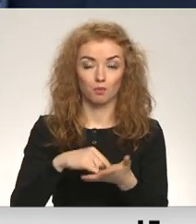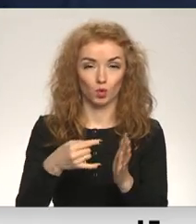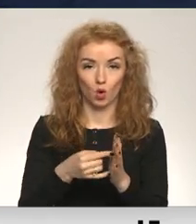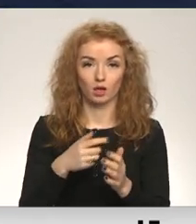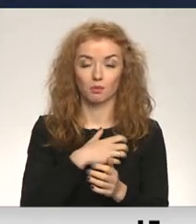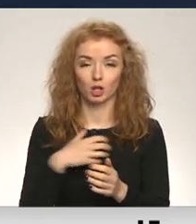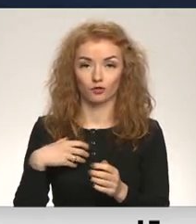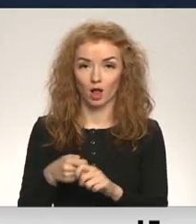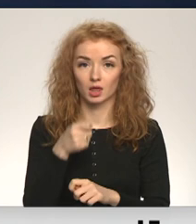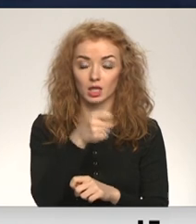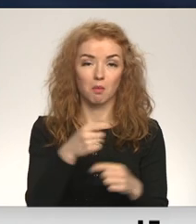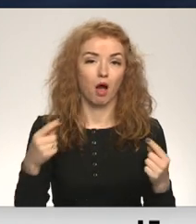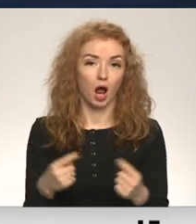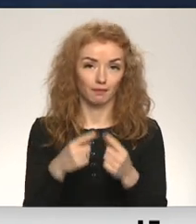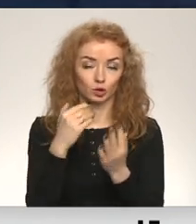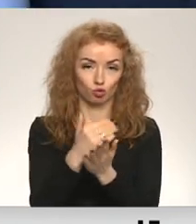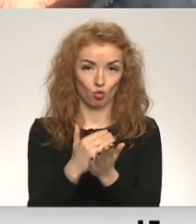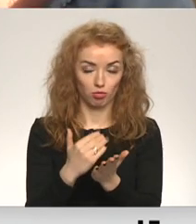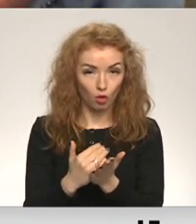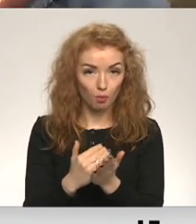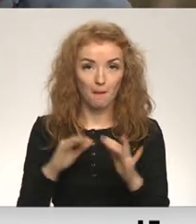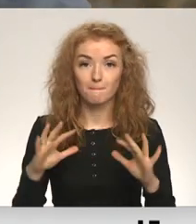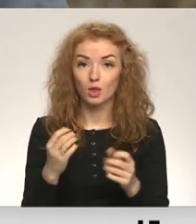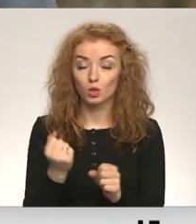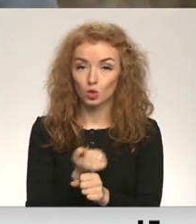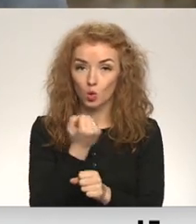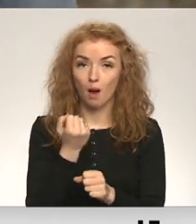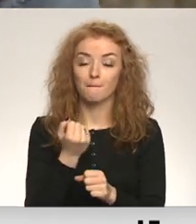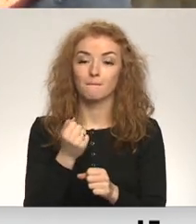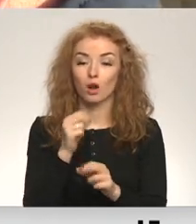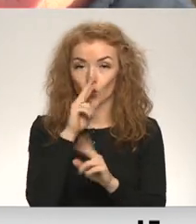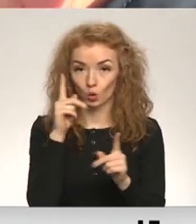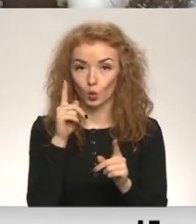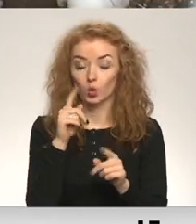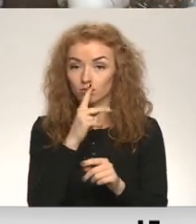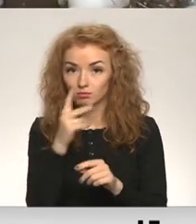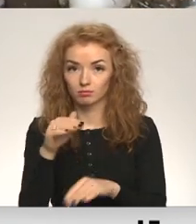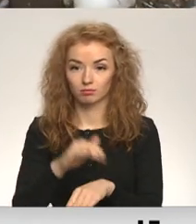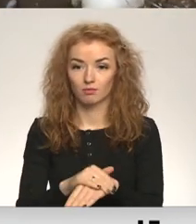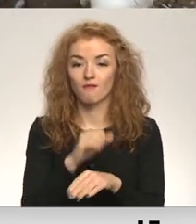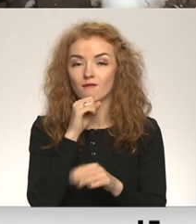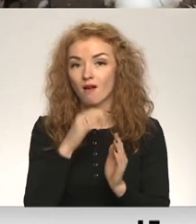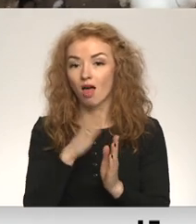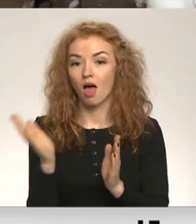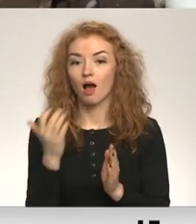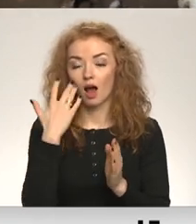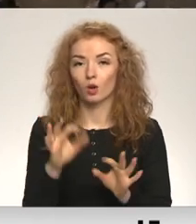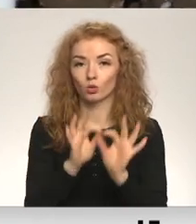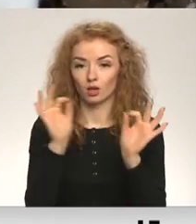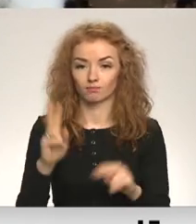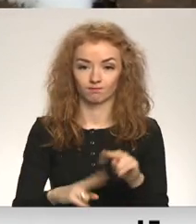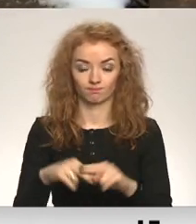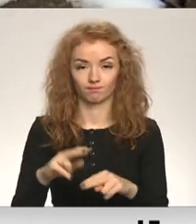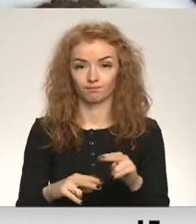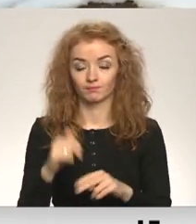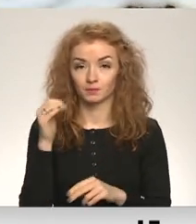pašvaldībā izvērtēts atbilstoši normatīvajiem aktiem, taču novirzes no tā konstatētas vēlāk. Būvdarbu gaitā. Tas